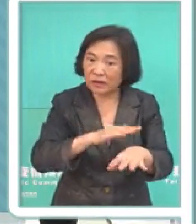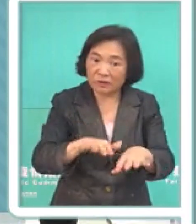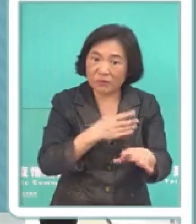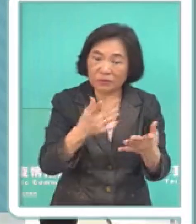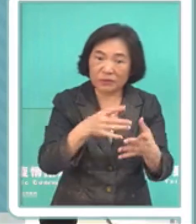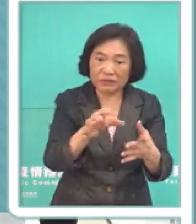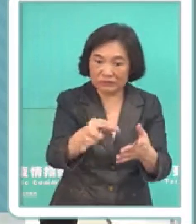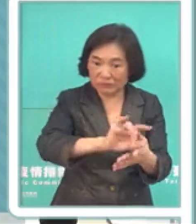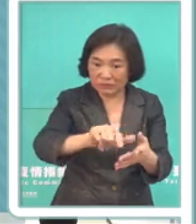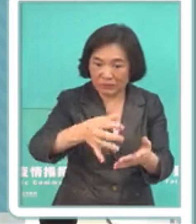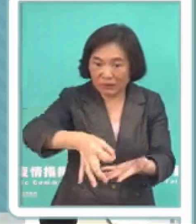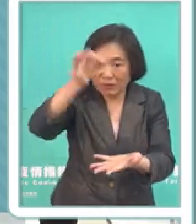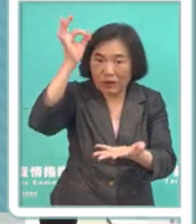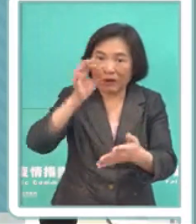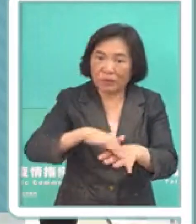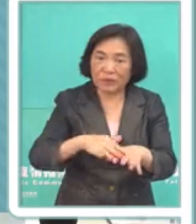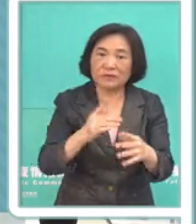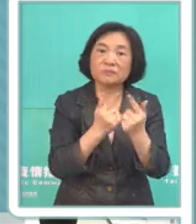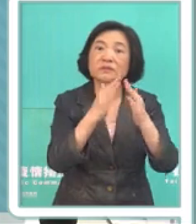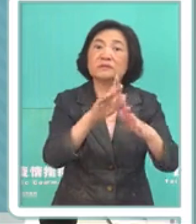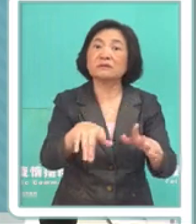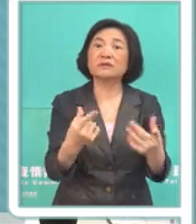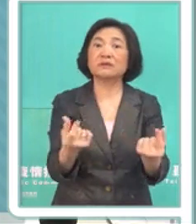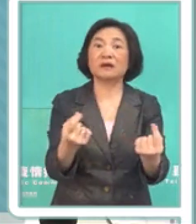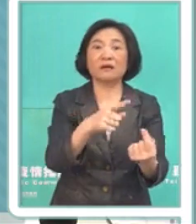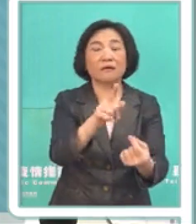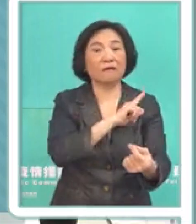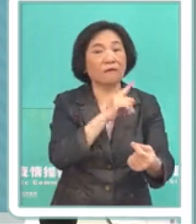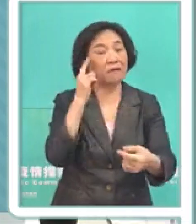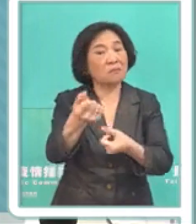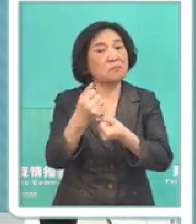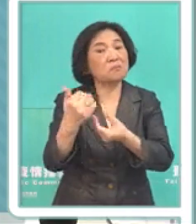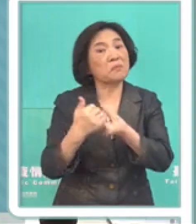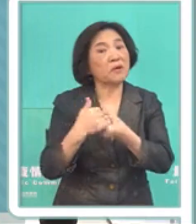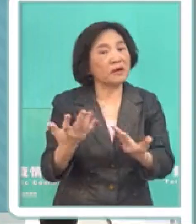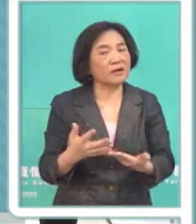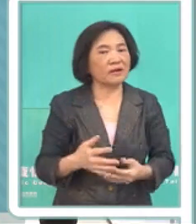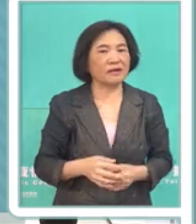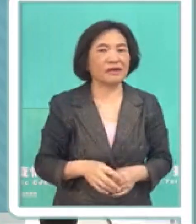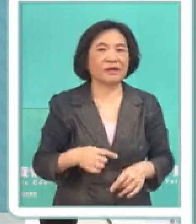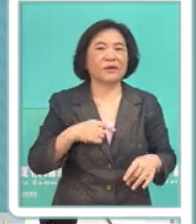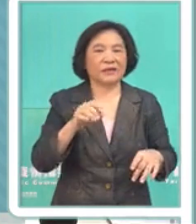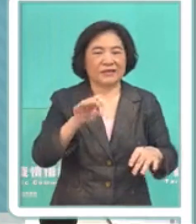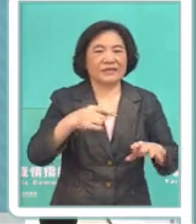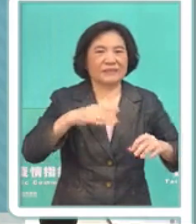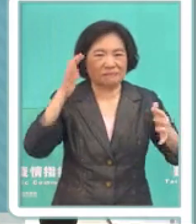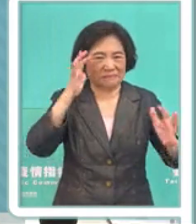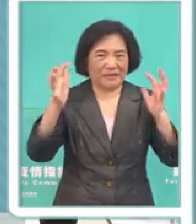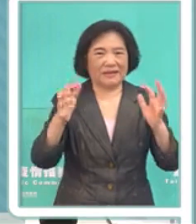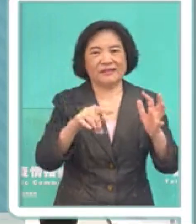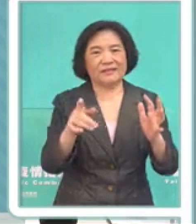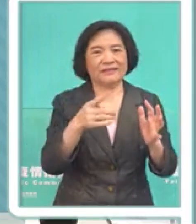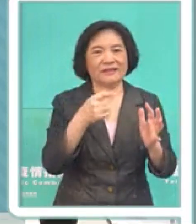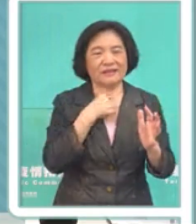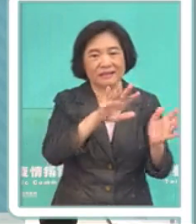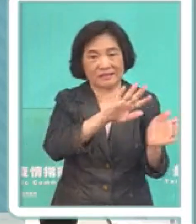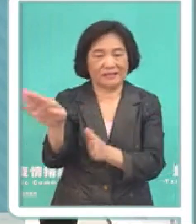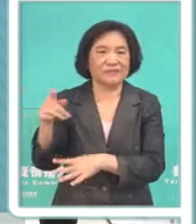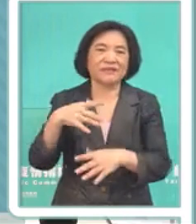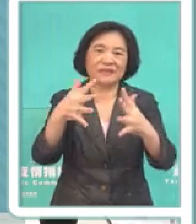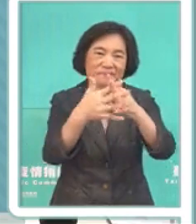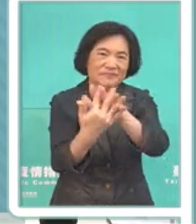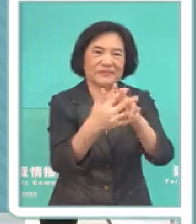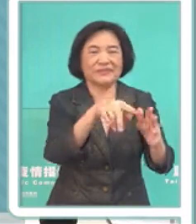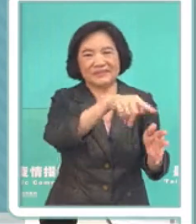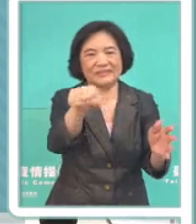票。 其实通膨是这样的哦，不是说这个要大量，其实我跟你讲哦，从美国开始，其实世界上